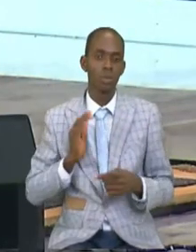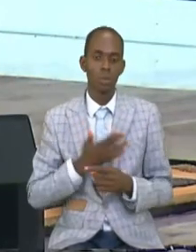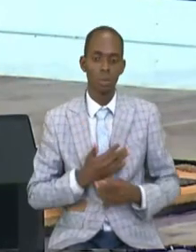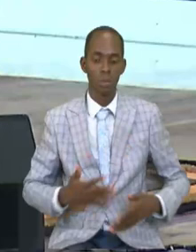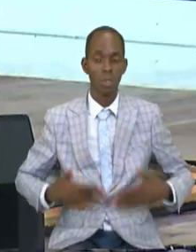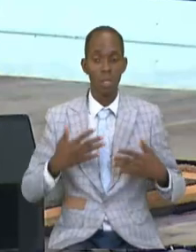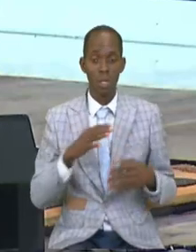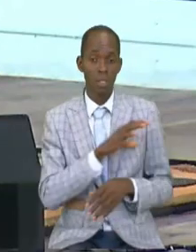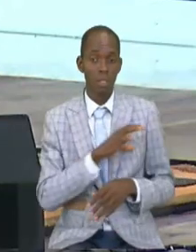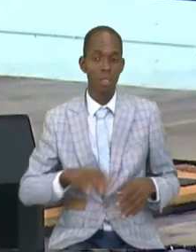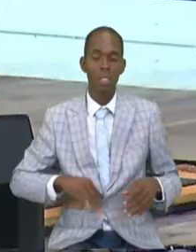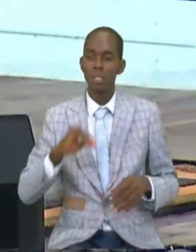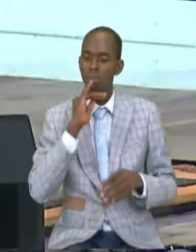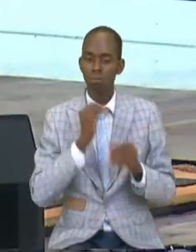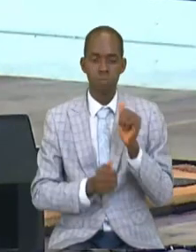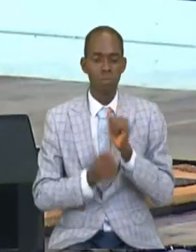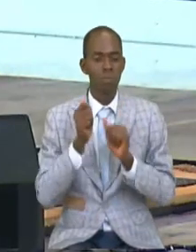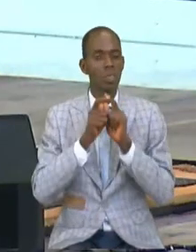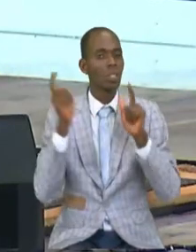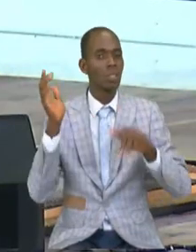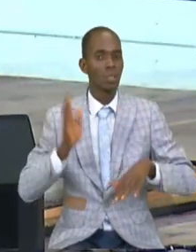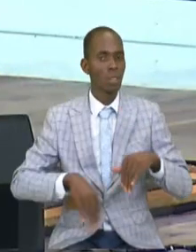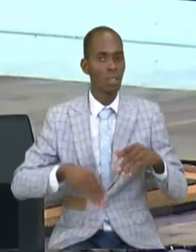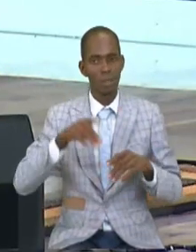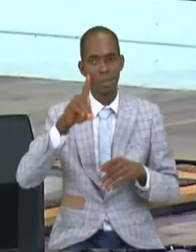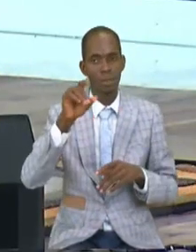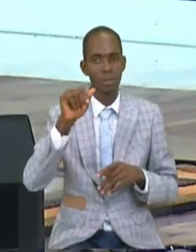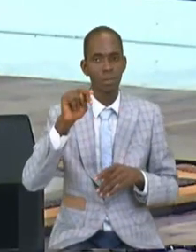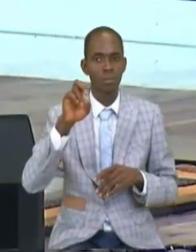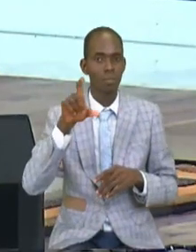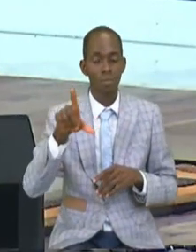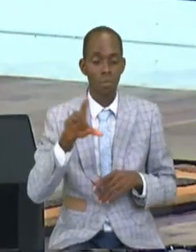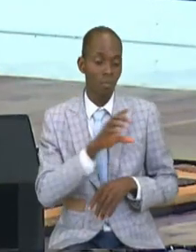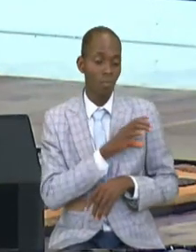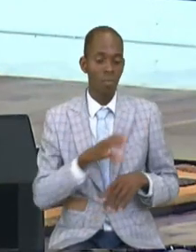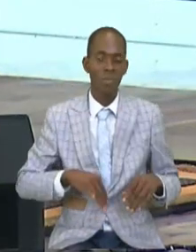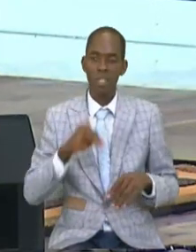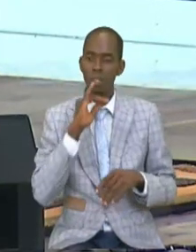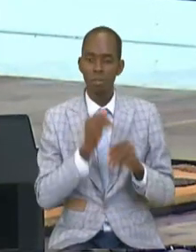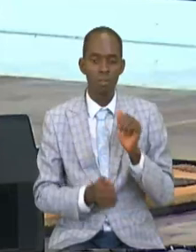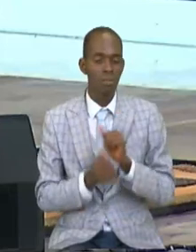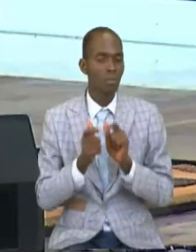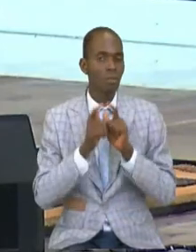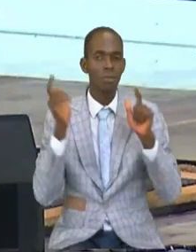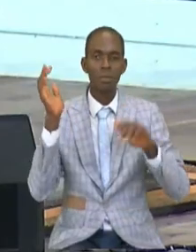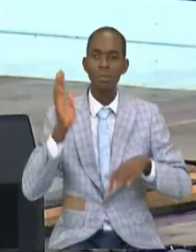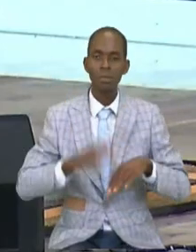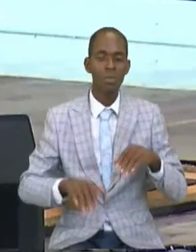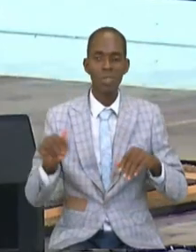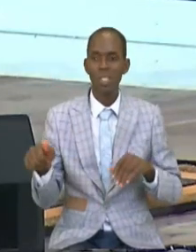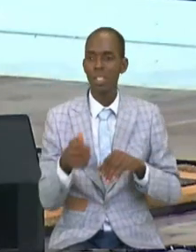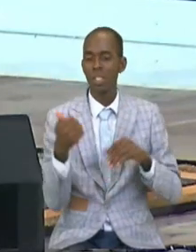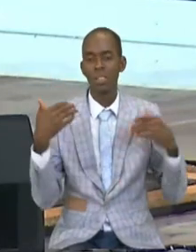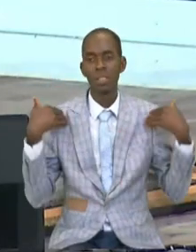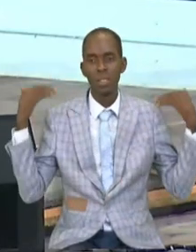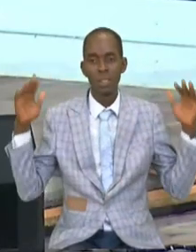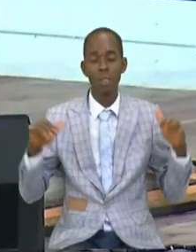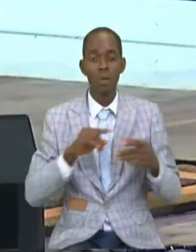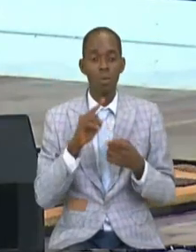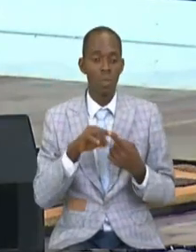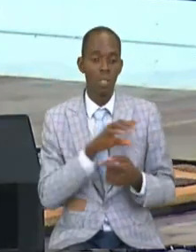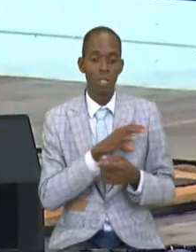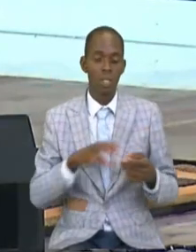et Christ est plus grand que Daniel, Christ est plus grand que tout ange. Lorsque Christ entre